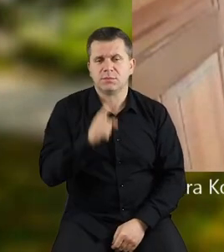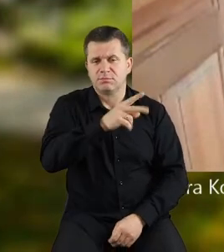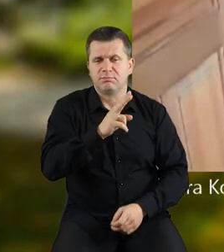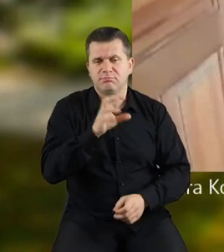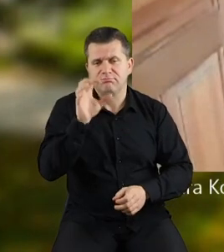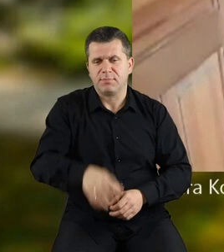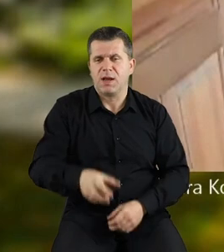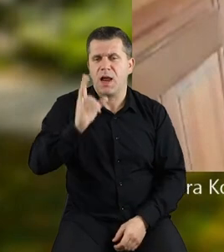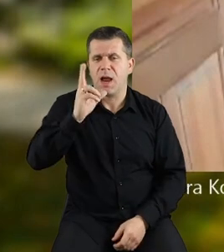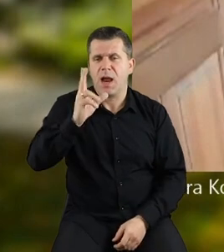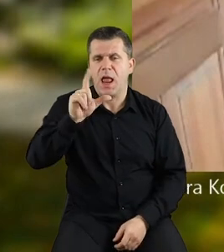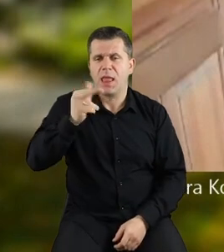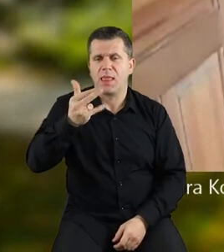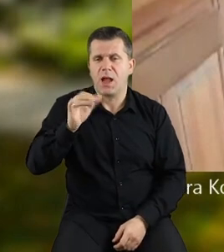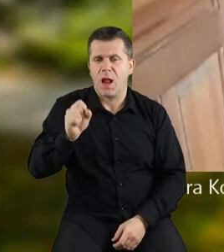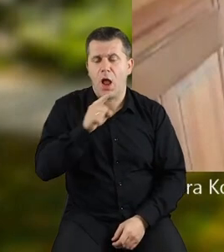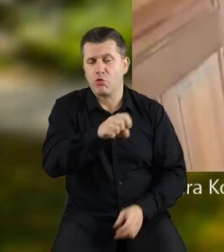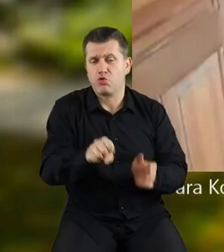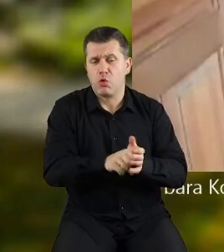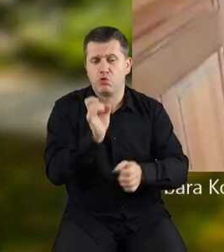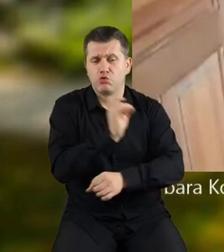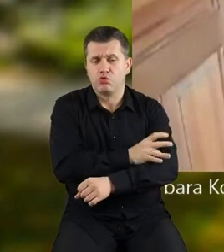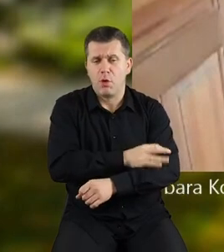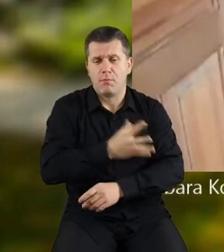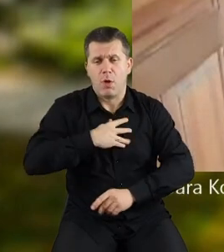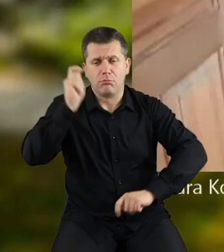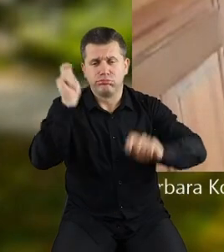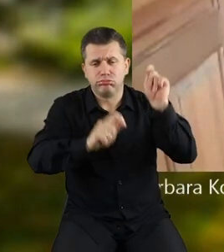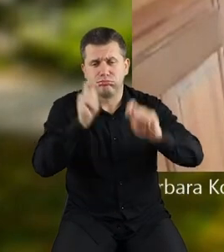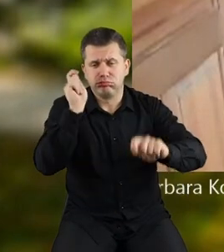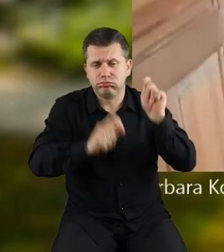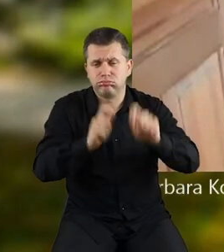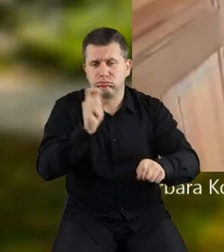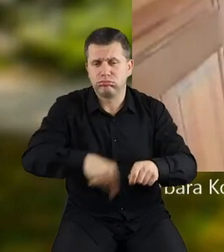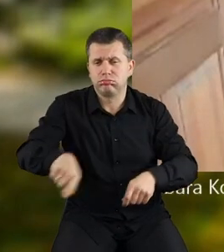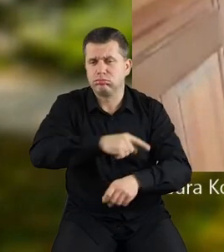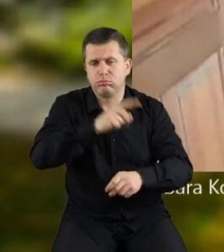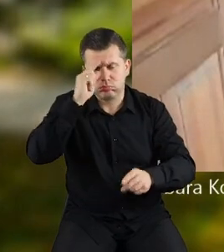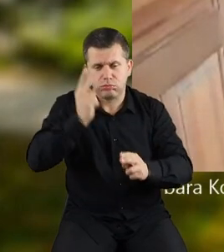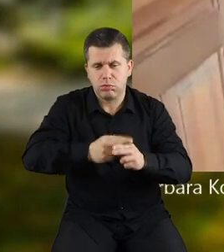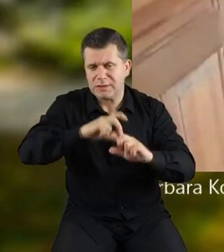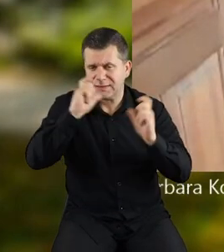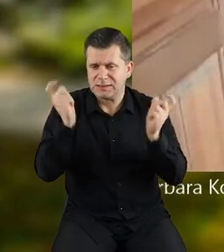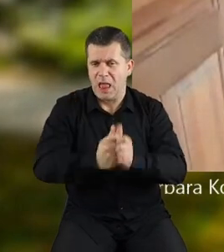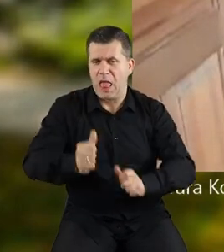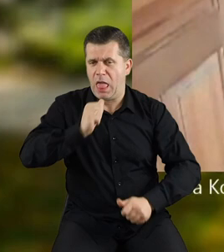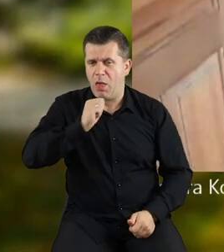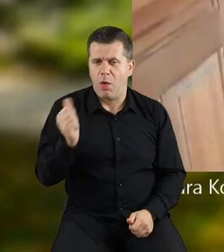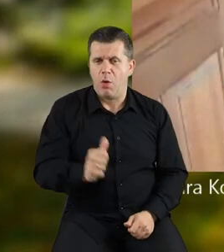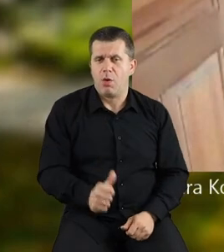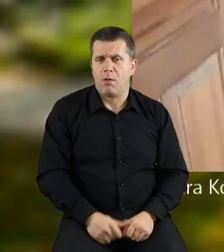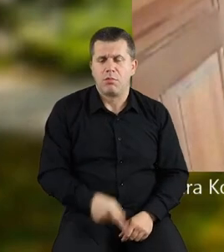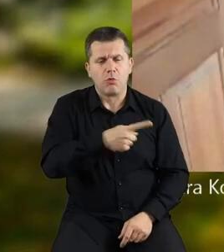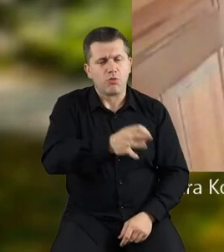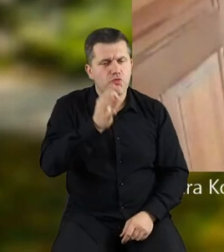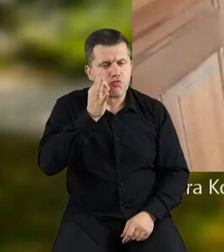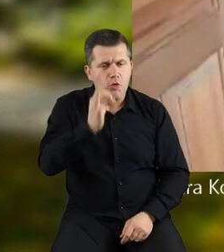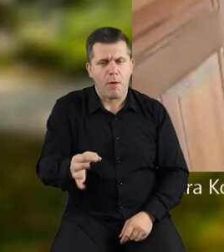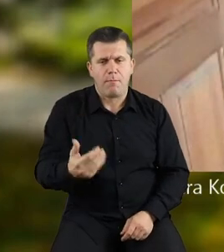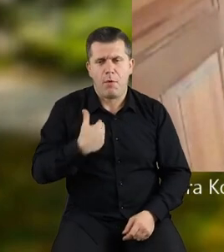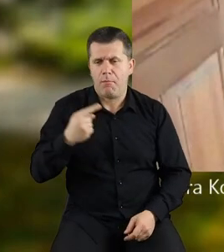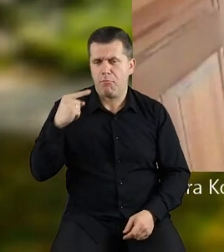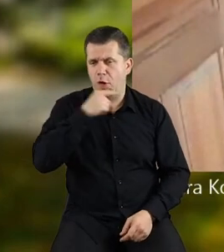w klinice. Wiem, że do cioci w swoim czasie zjeżdżali pacjenci z całej Europy. Tak